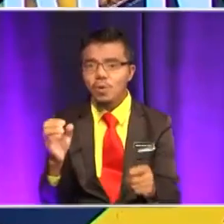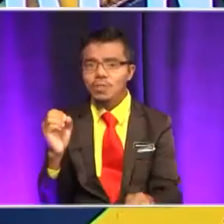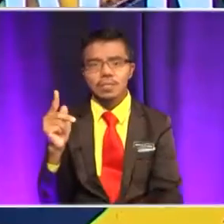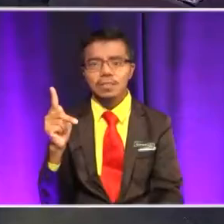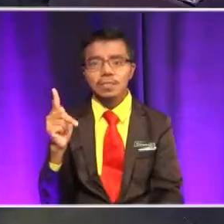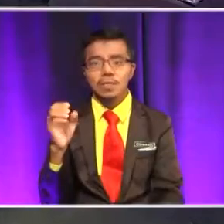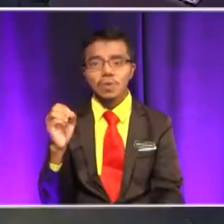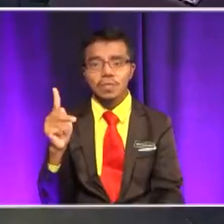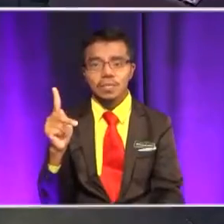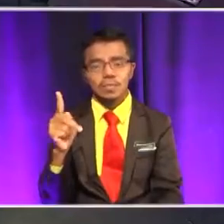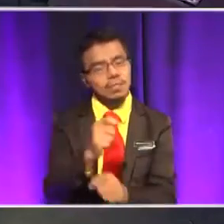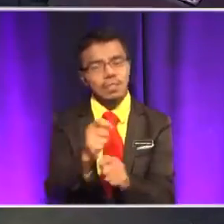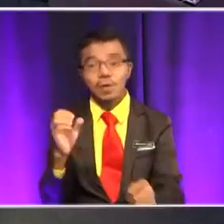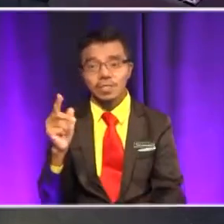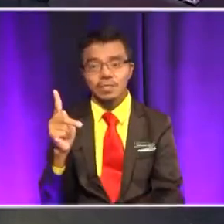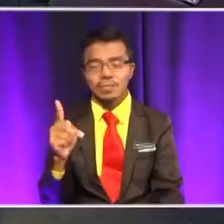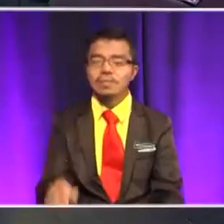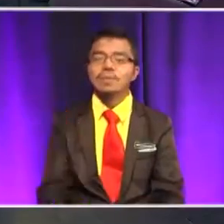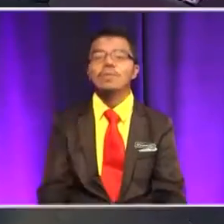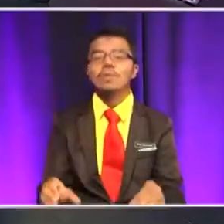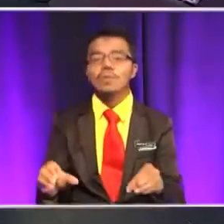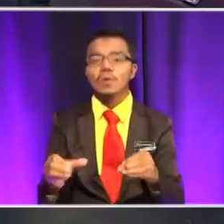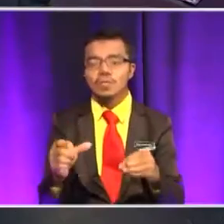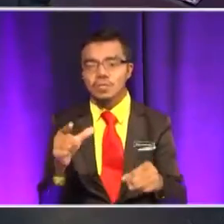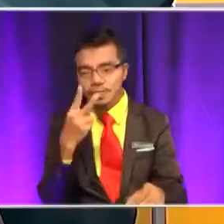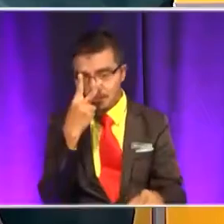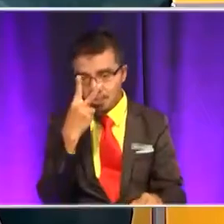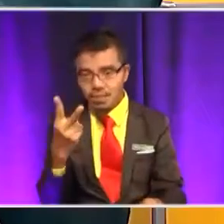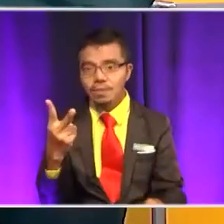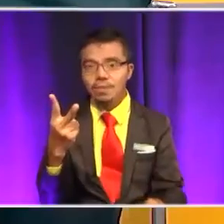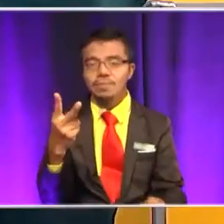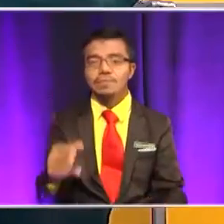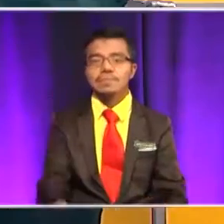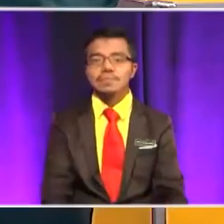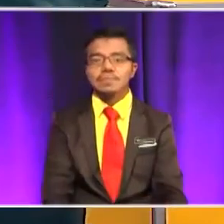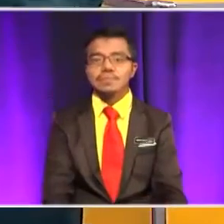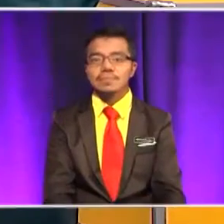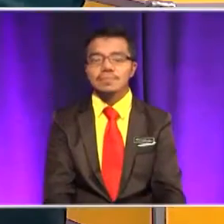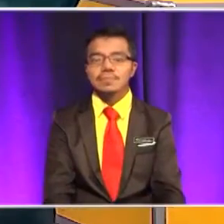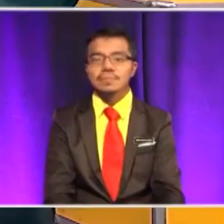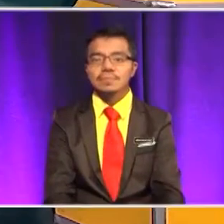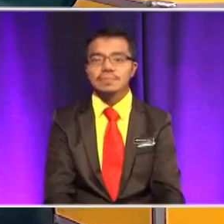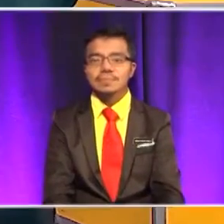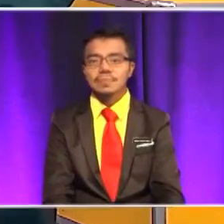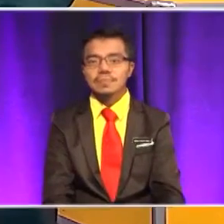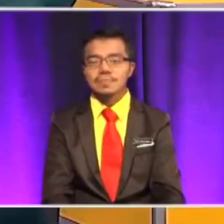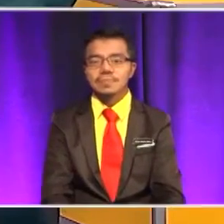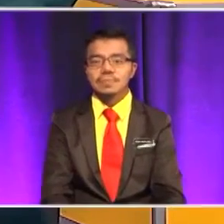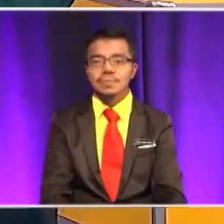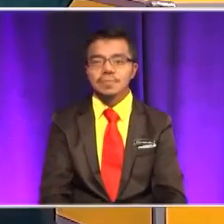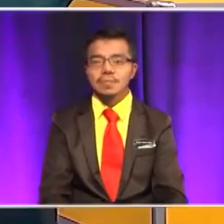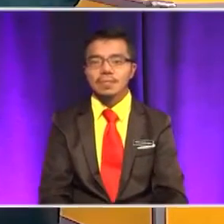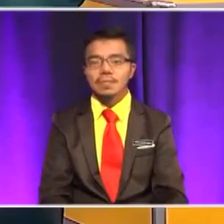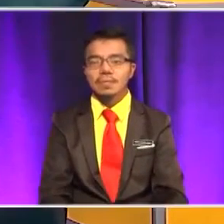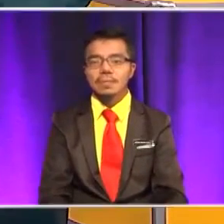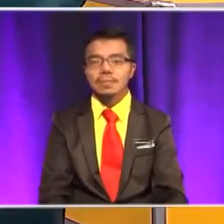akan buat ujian cantuman dengan cantuman masuknya kita lihat jantungan untuk muka tersebut sesuai atau tidak kuat atau tidak jika tak kuat